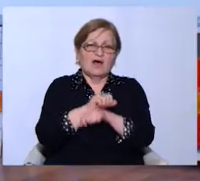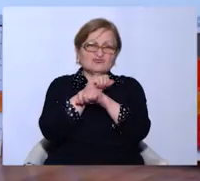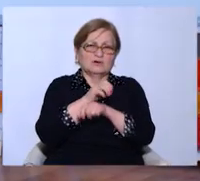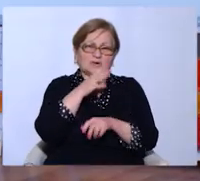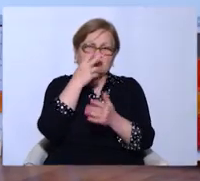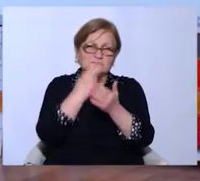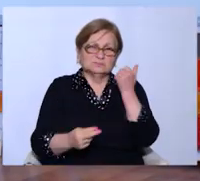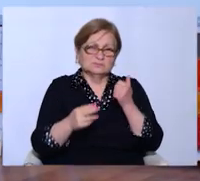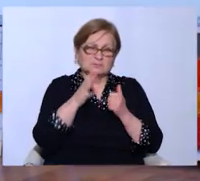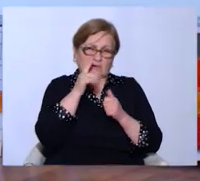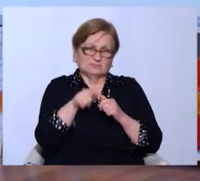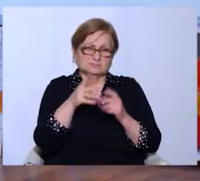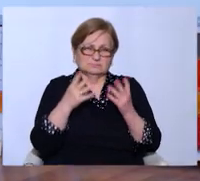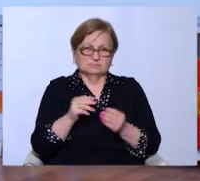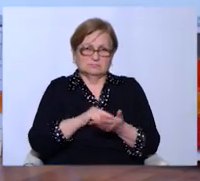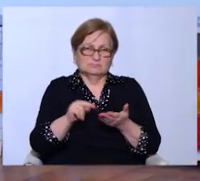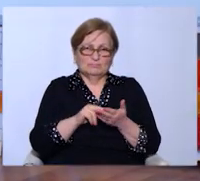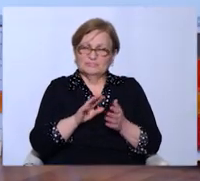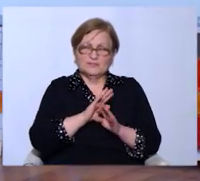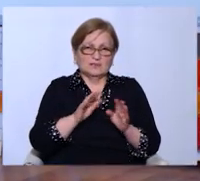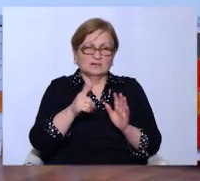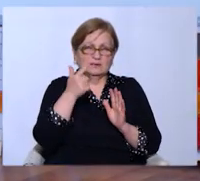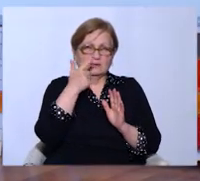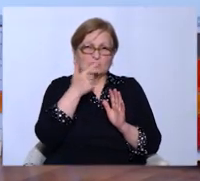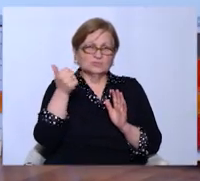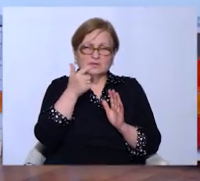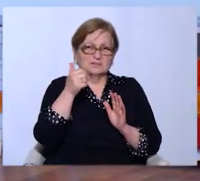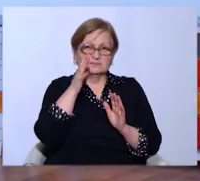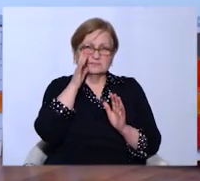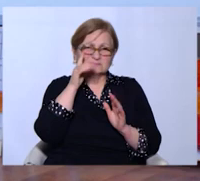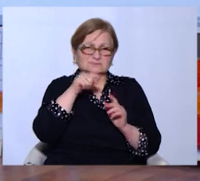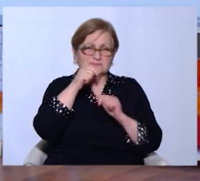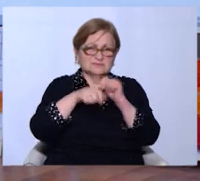აჯანყების დამარცხებასთან დაკავშირებით და არა 1921 წლის